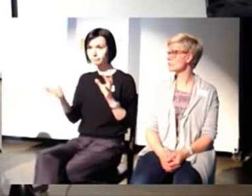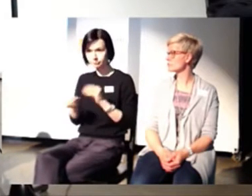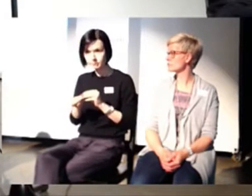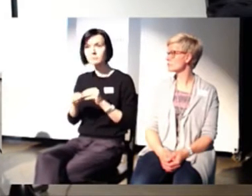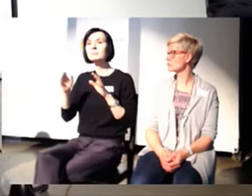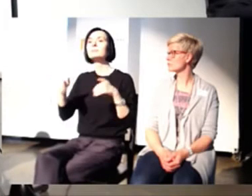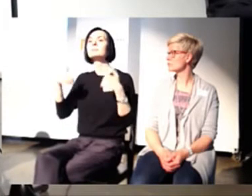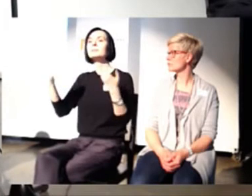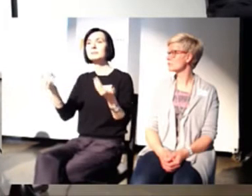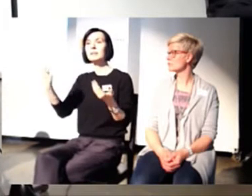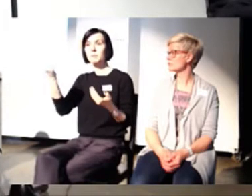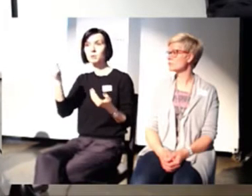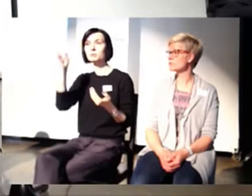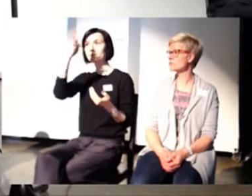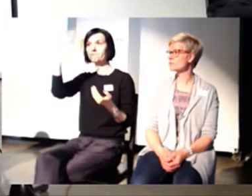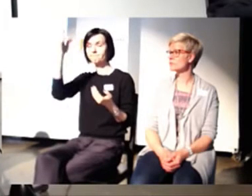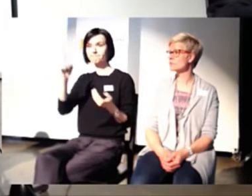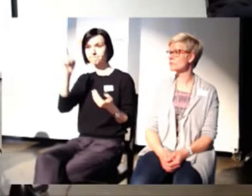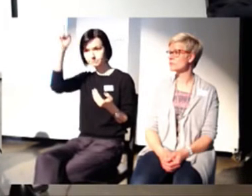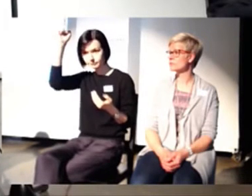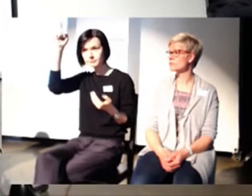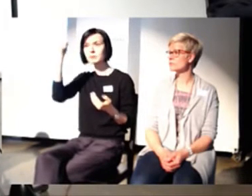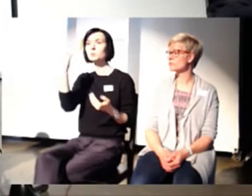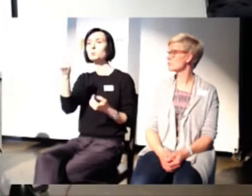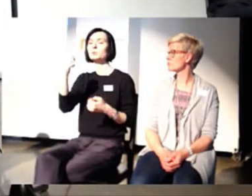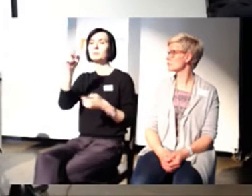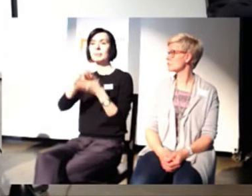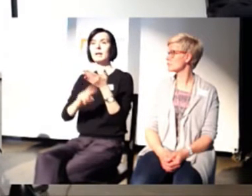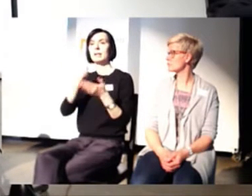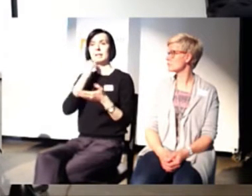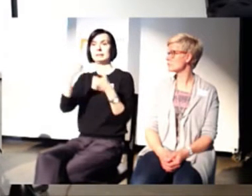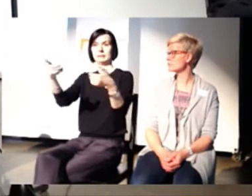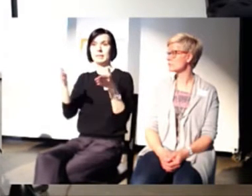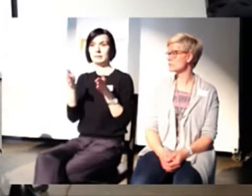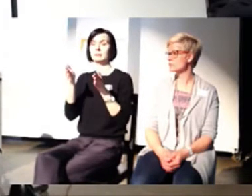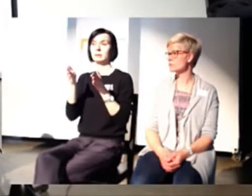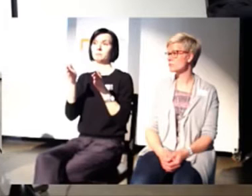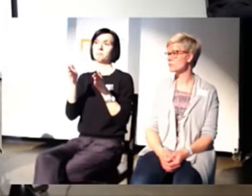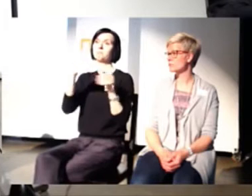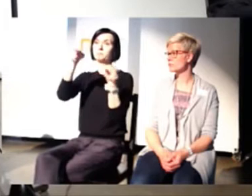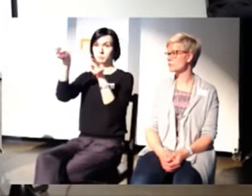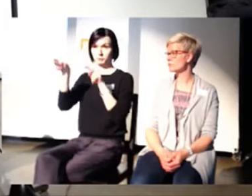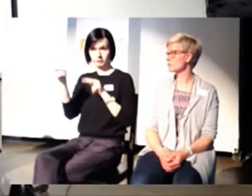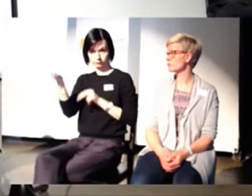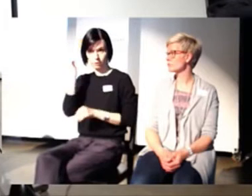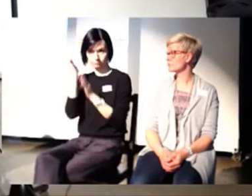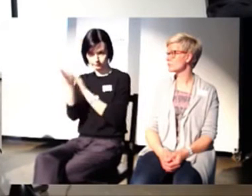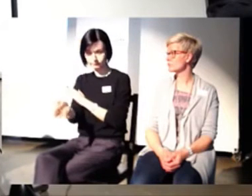kerroksessa katsomassa yhtä taiteilijan residenssiä. Se on siis HIAPin.